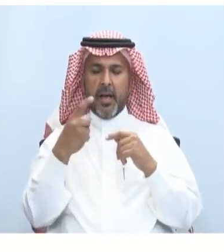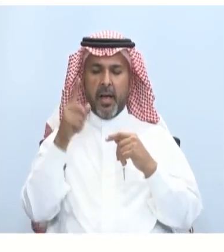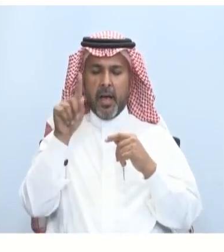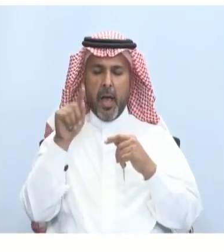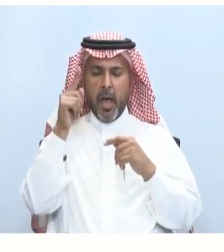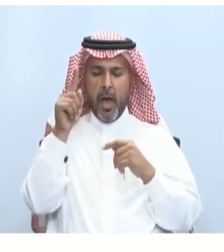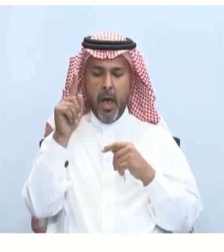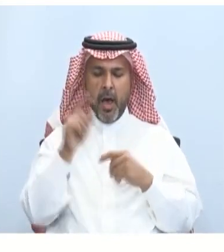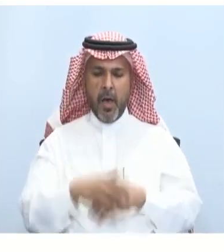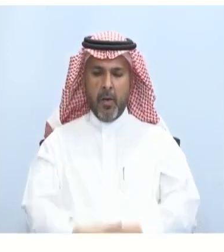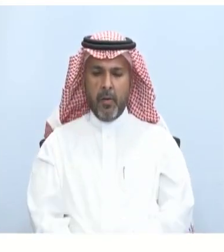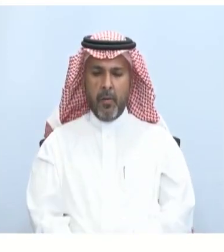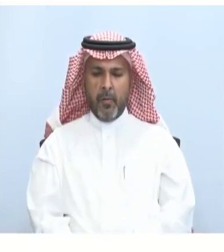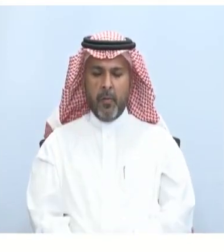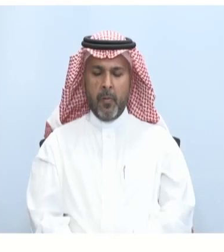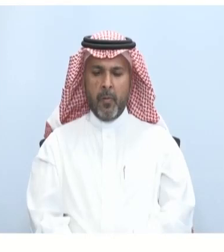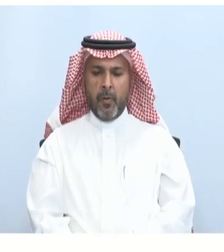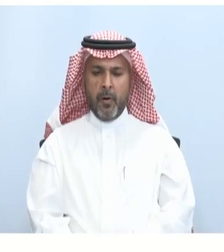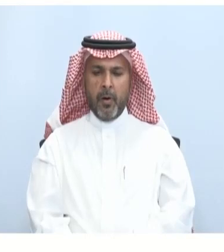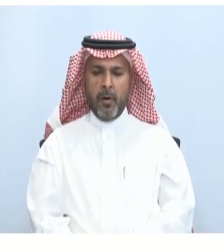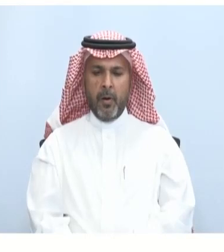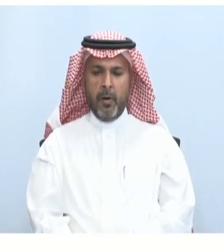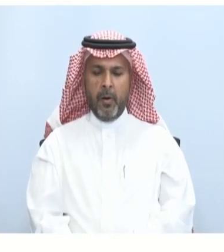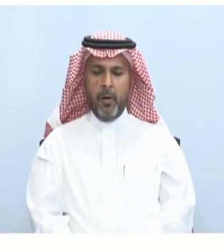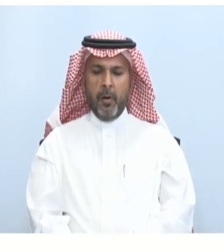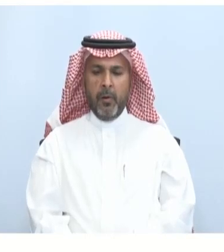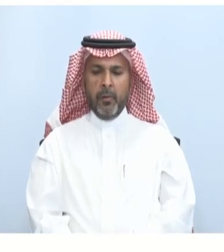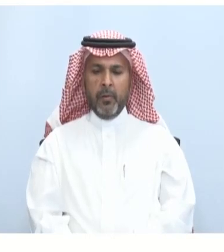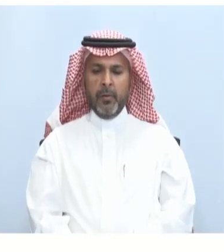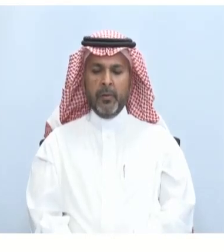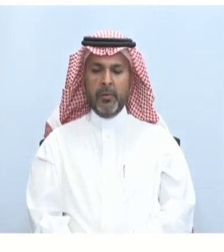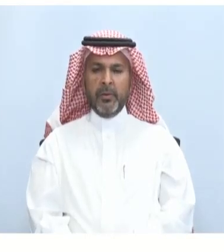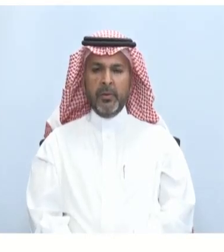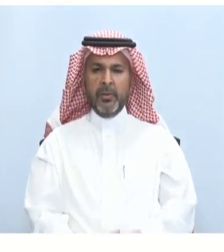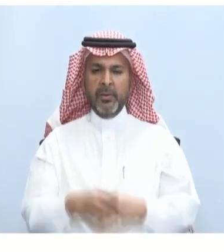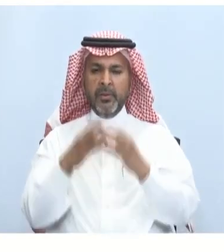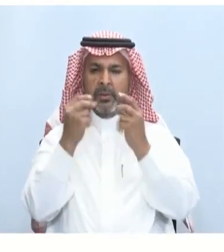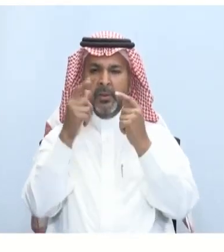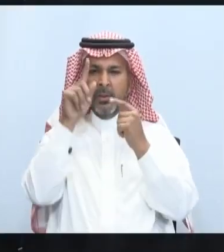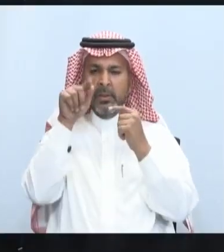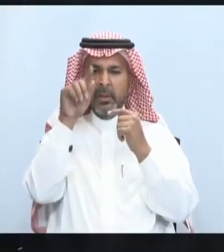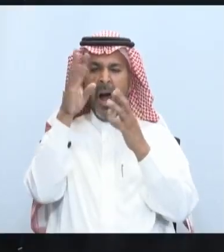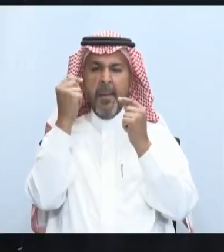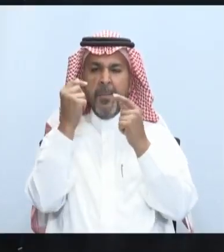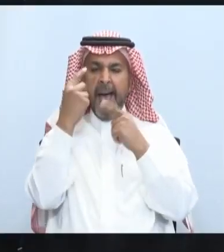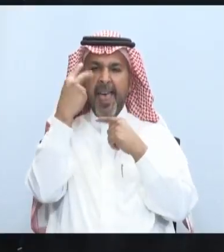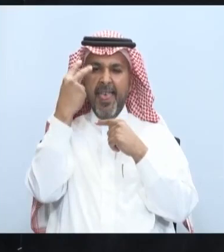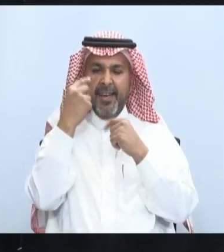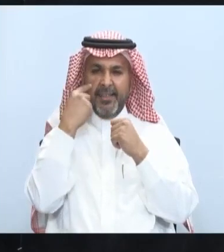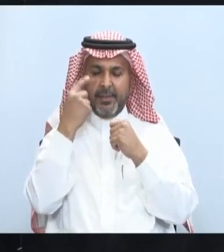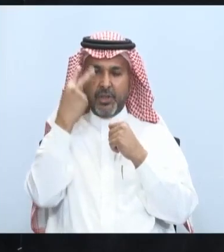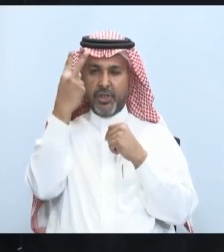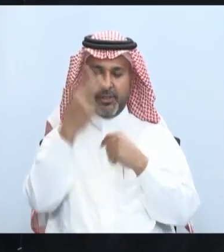احسنتم ممتاز الاكس راح تنضرب في الاكس الخمسه في الثلاثه 15 ثم الاكس في الاكس اكس